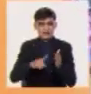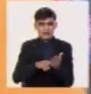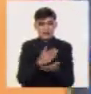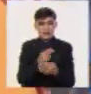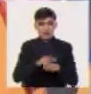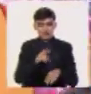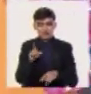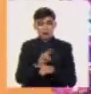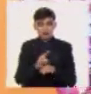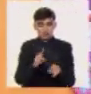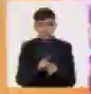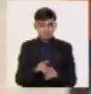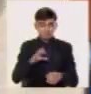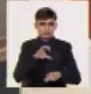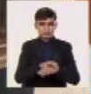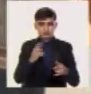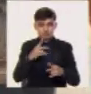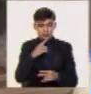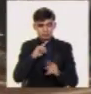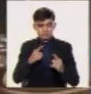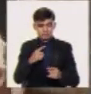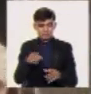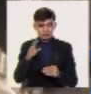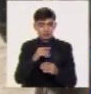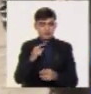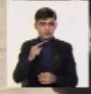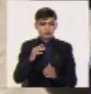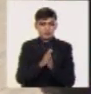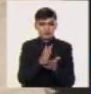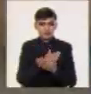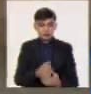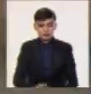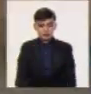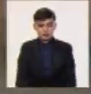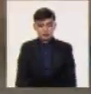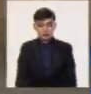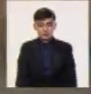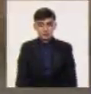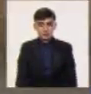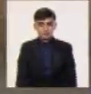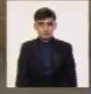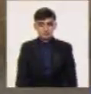Полиция алаяқтыққа тұсау салса деген тілек білдіреді. Махаббат Нұржанқызы, Сәбит Амангелдіұлы, Информбюро, Маңғыстау облысы.